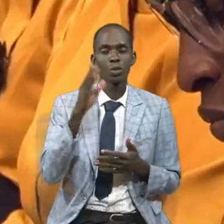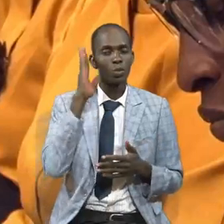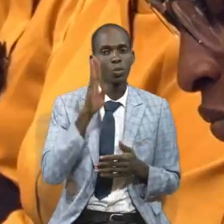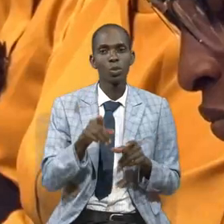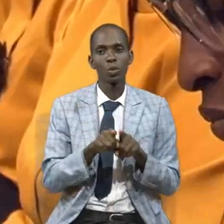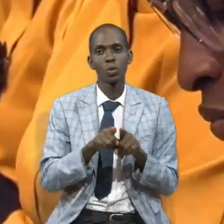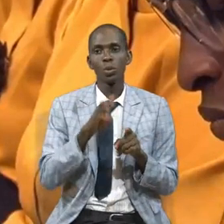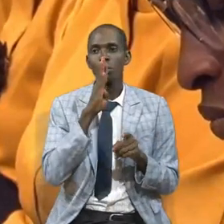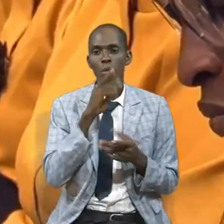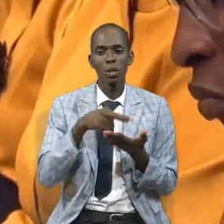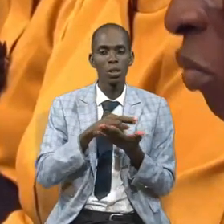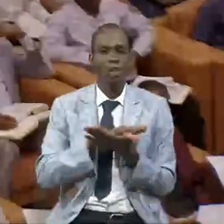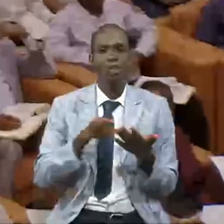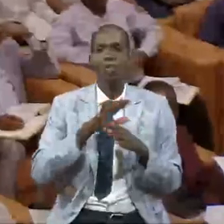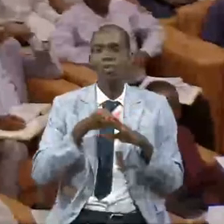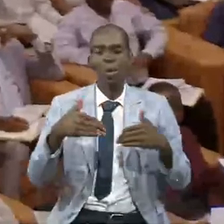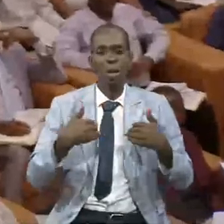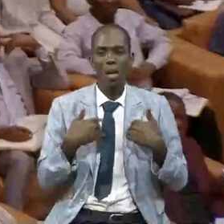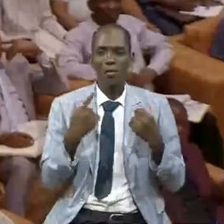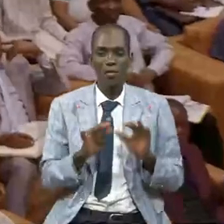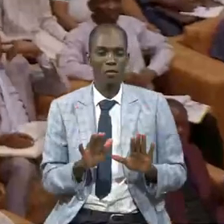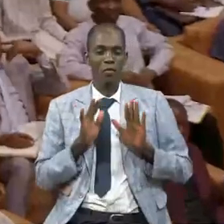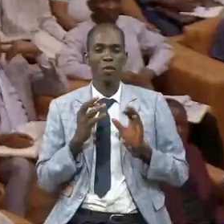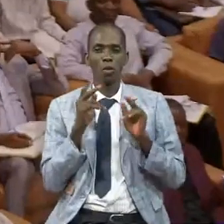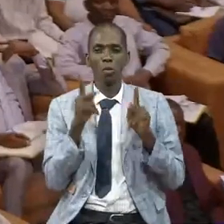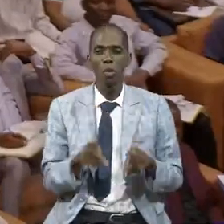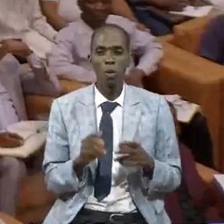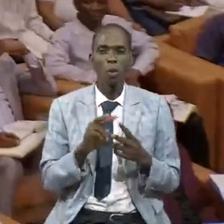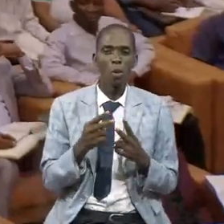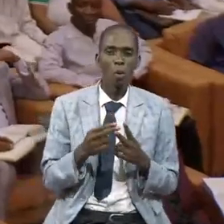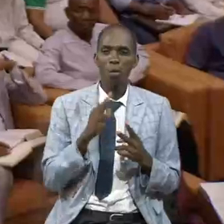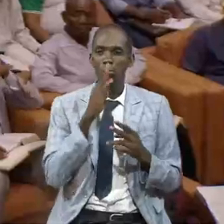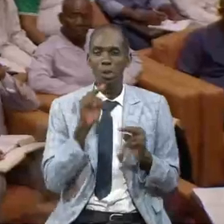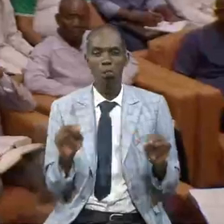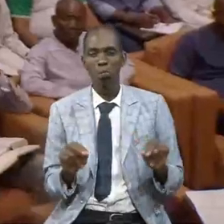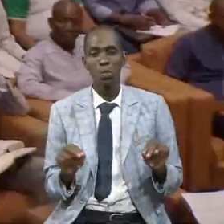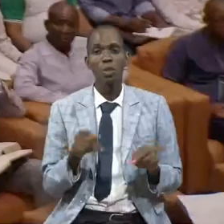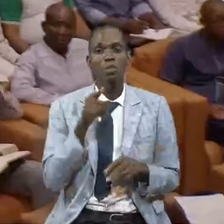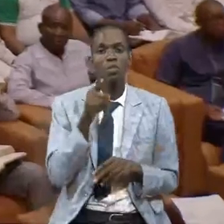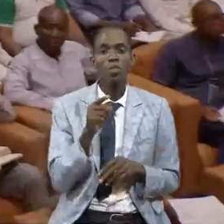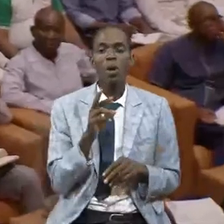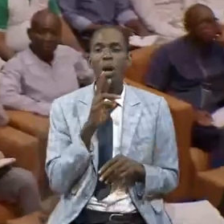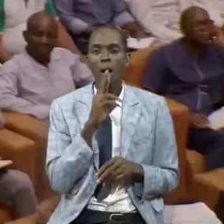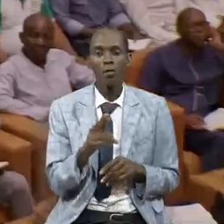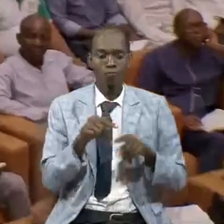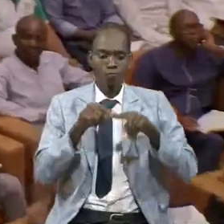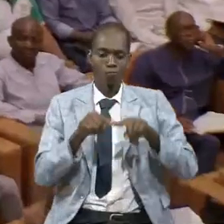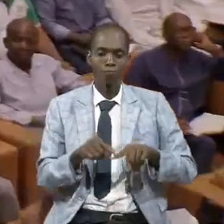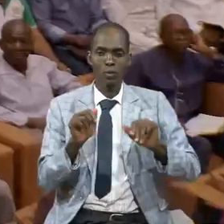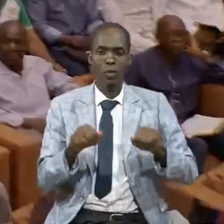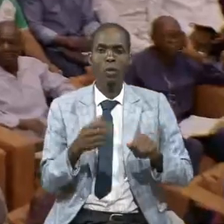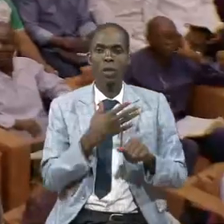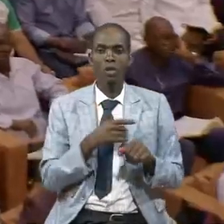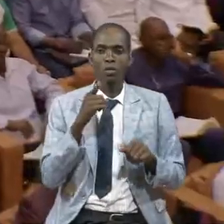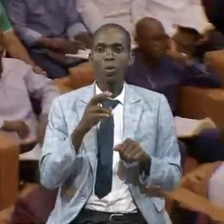vous n'avez pas... Vous ne faites pas exception de personne et vous êtes dépendable,